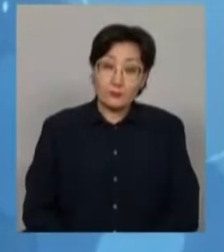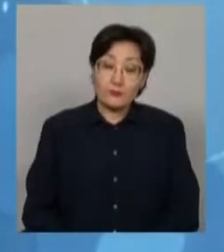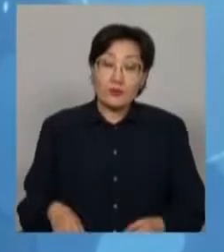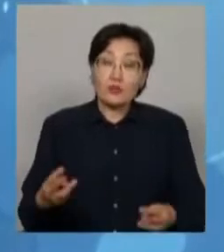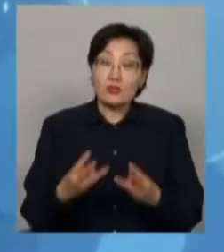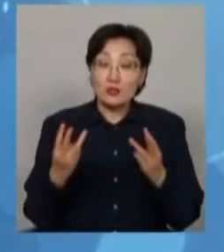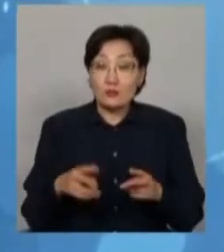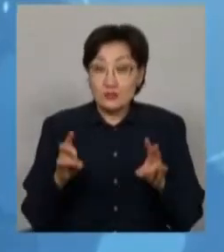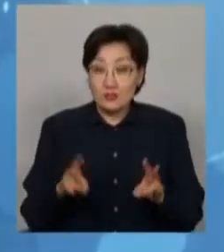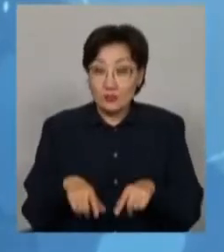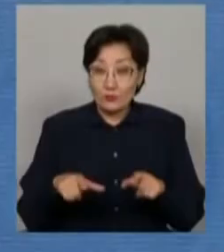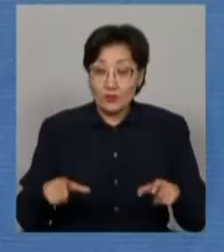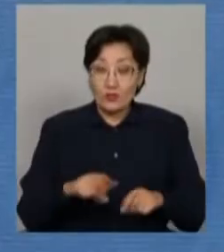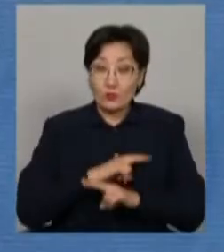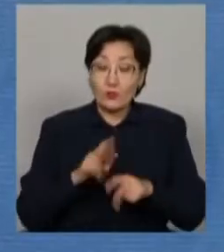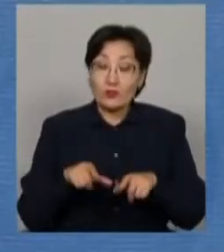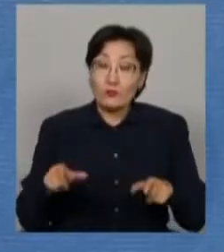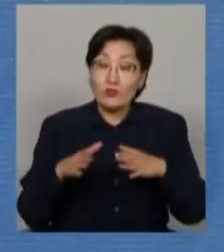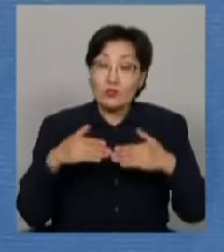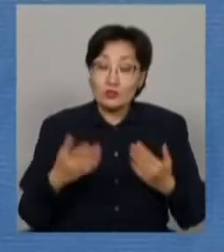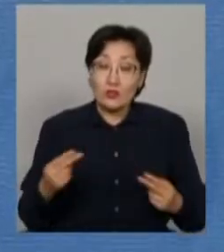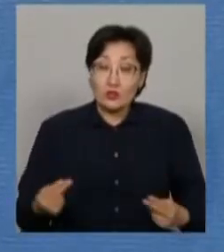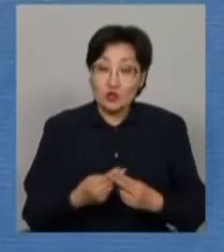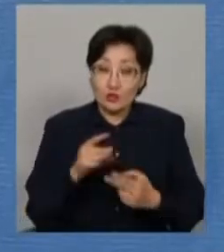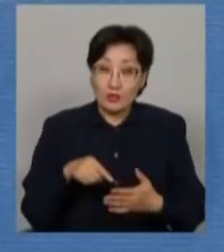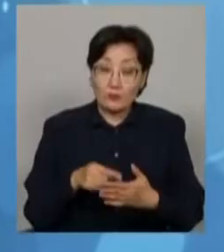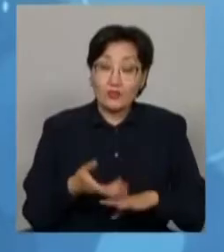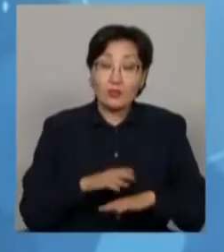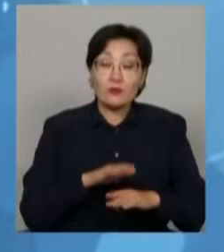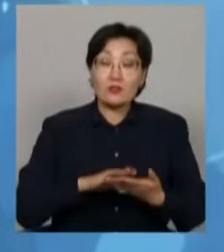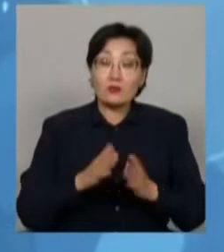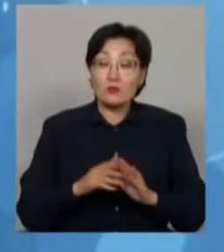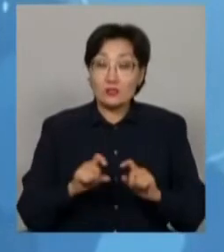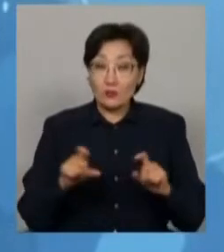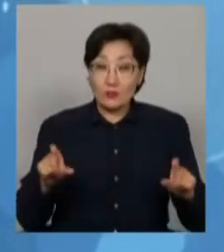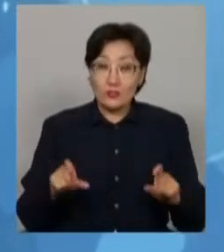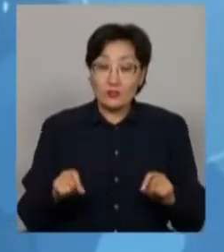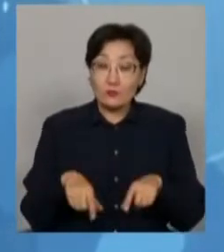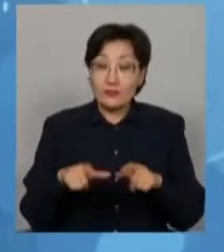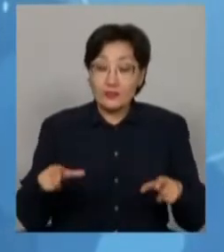Өрттен зардап шеккендер мен опат болғандар жоқ. Астана қаласының төтенше жағдайлар департаменті